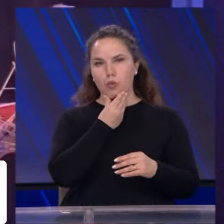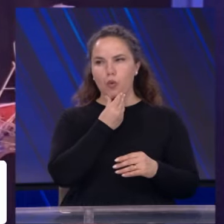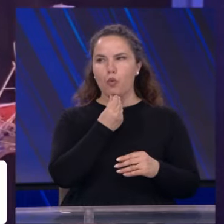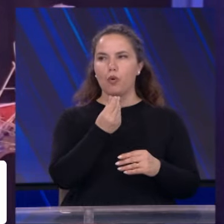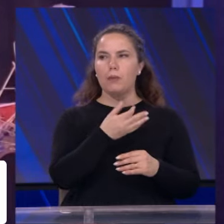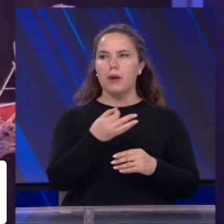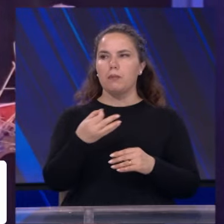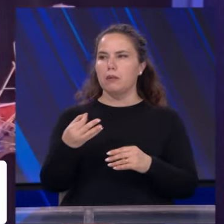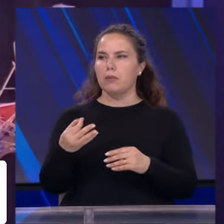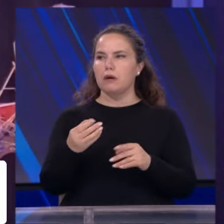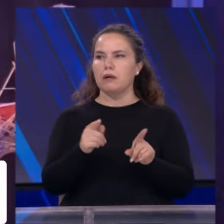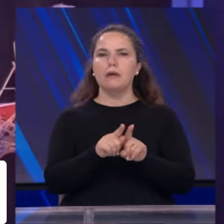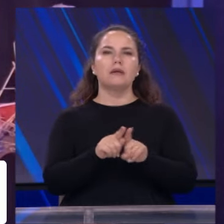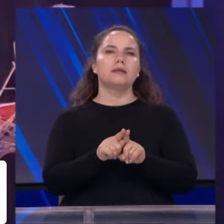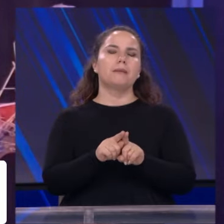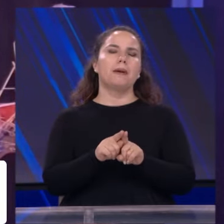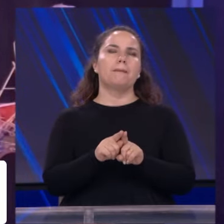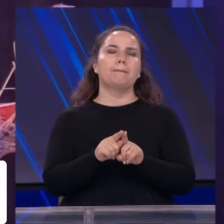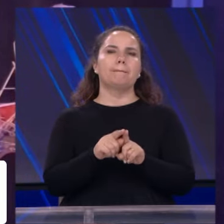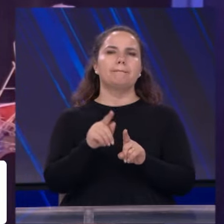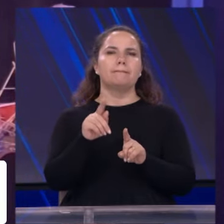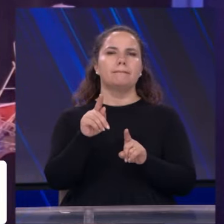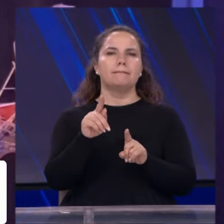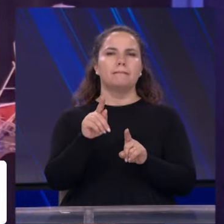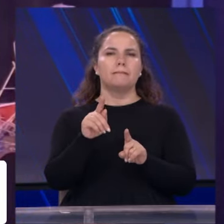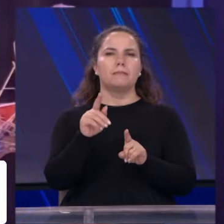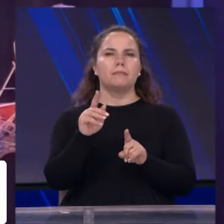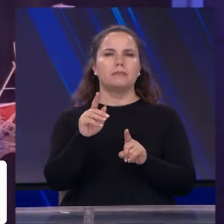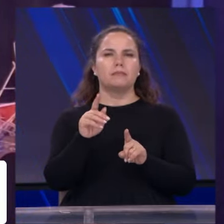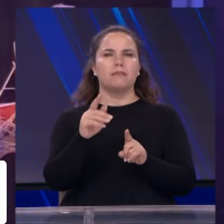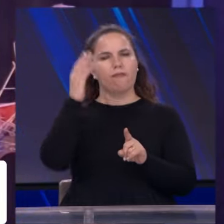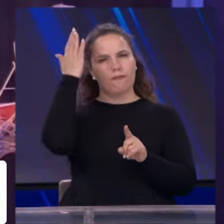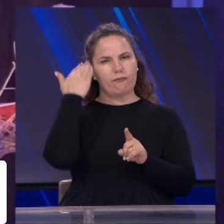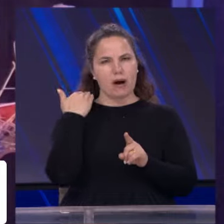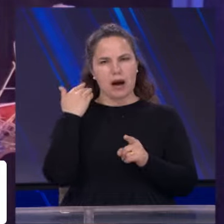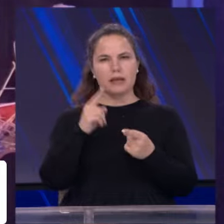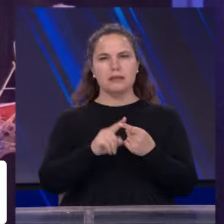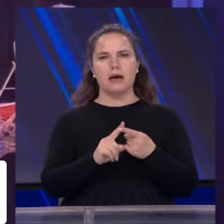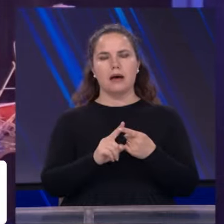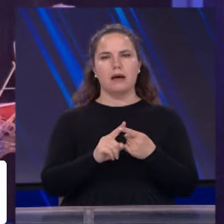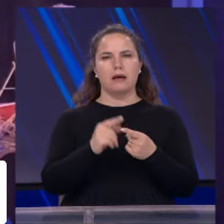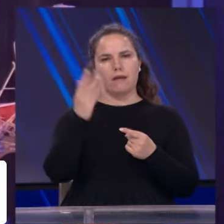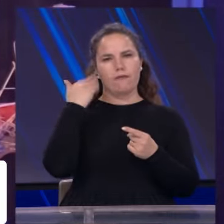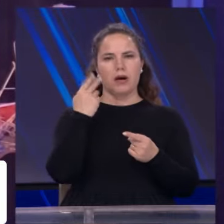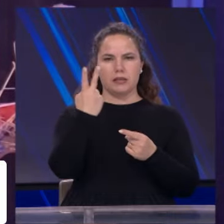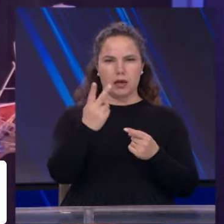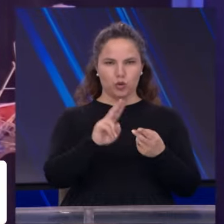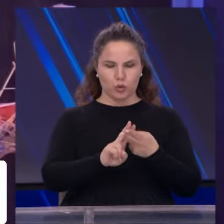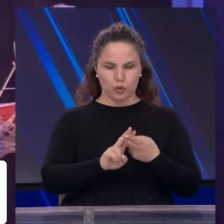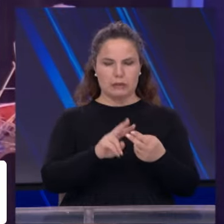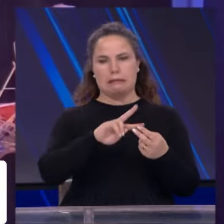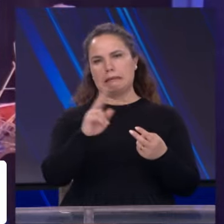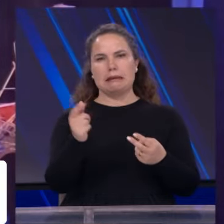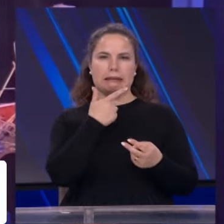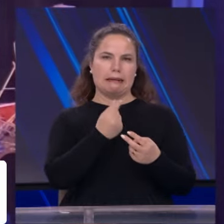këtu në kastin tim, që janë Brulinda Shkurti, Mariana Shkurti dhe aktorët e tjerë që janë më të